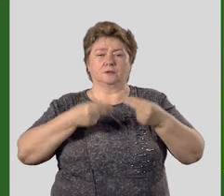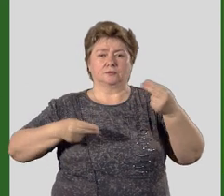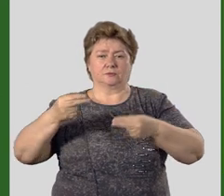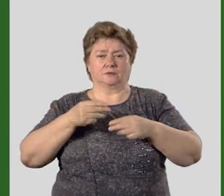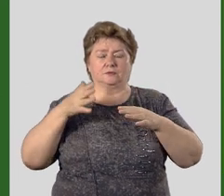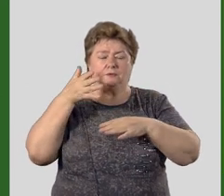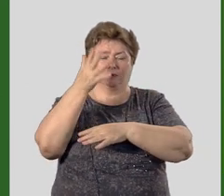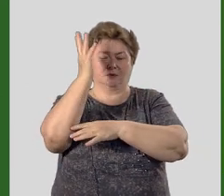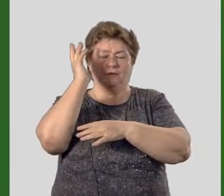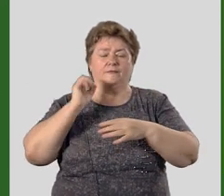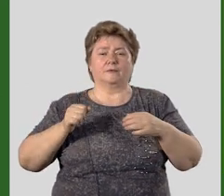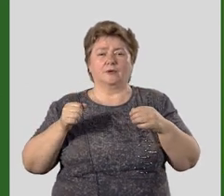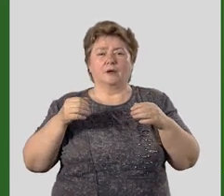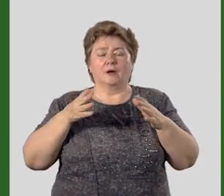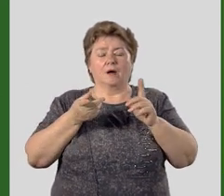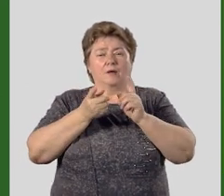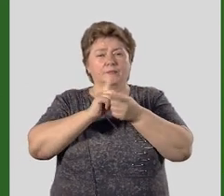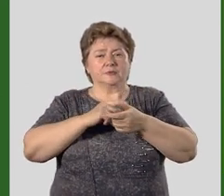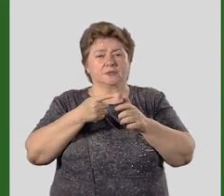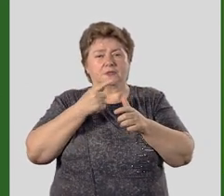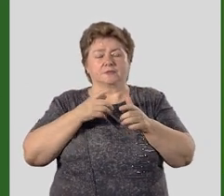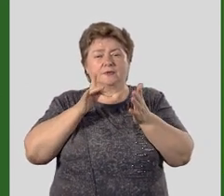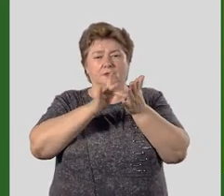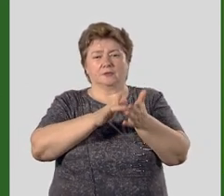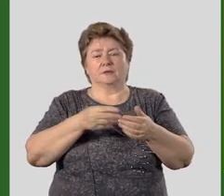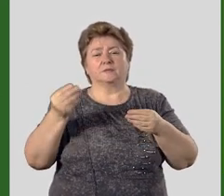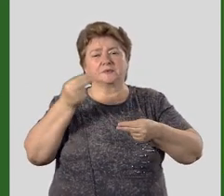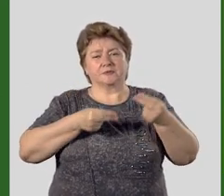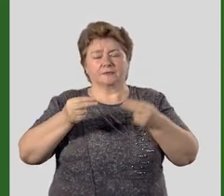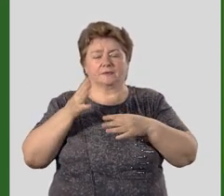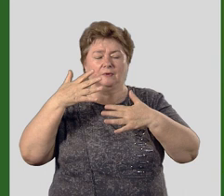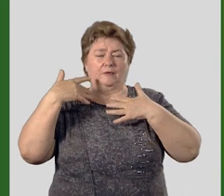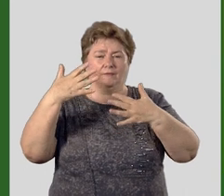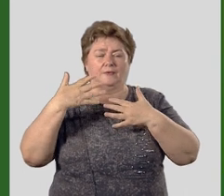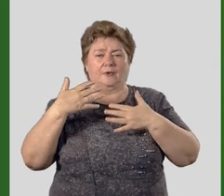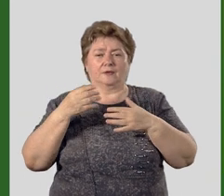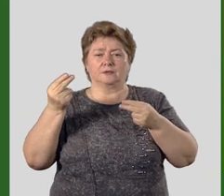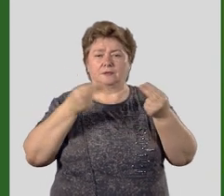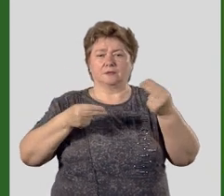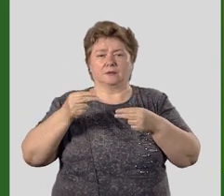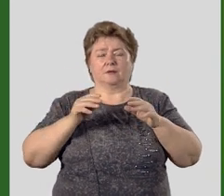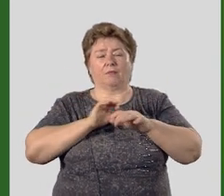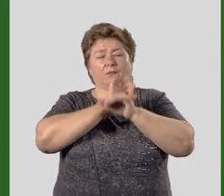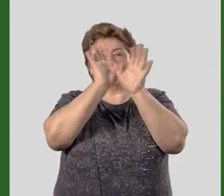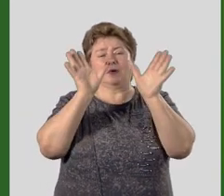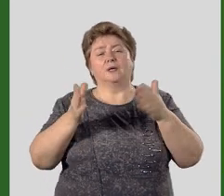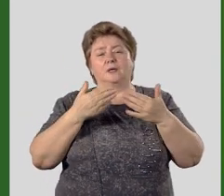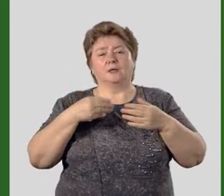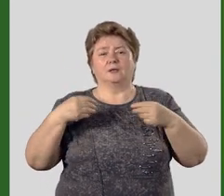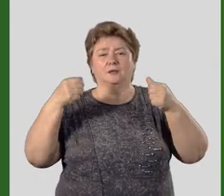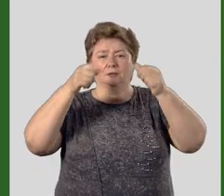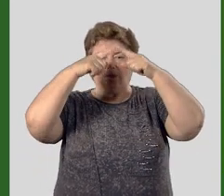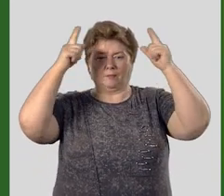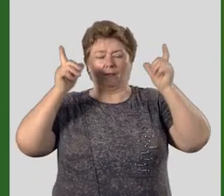рисунками деревьев. А вместо названий городов наносили флаги с изображением гербов или